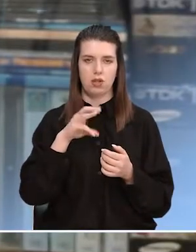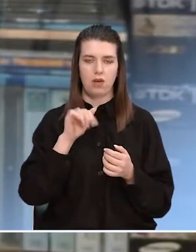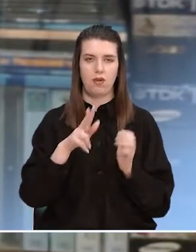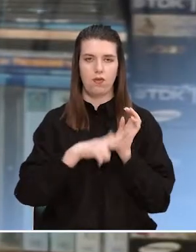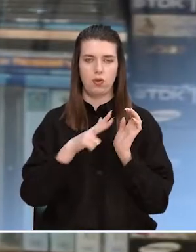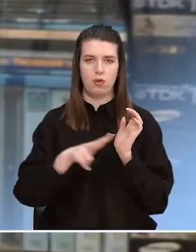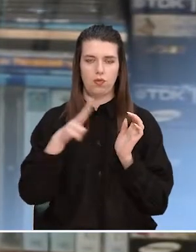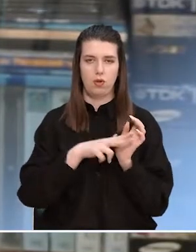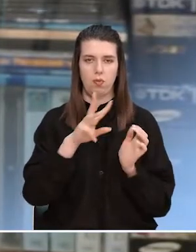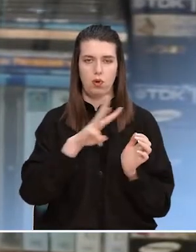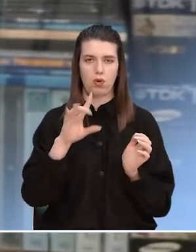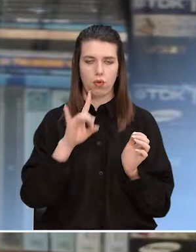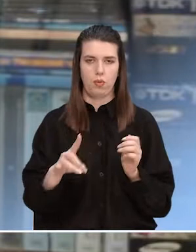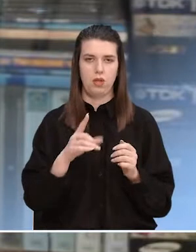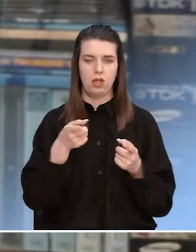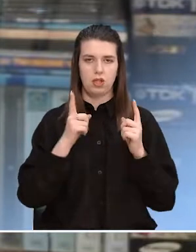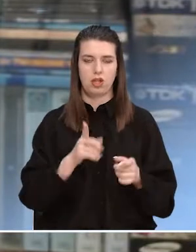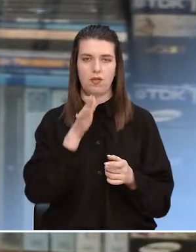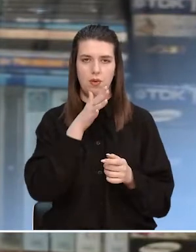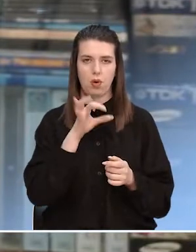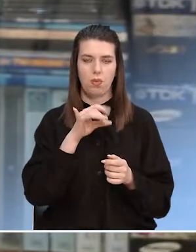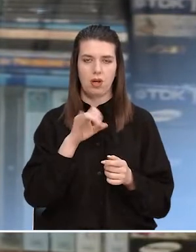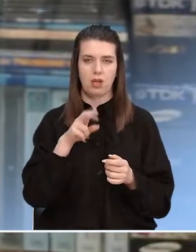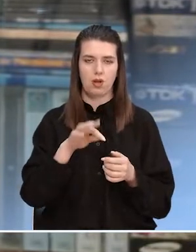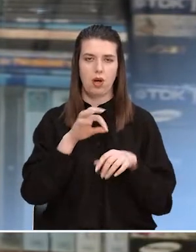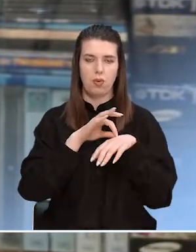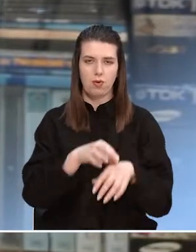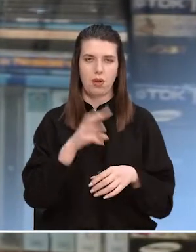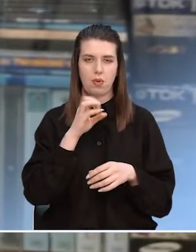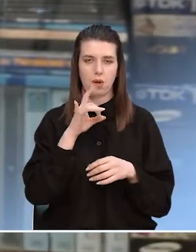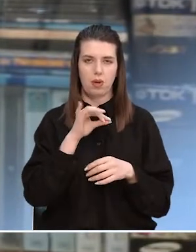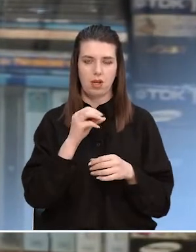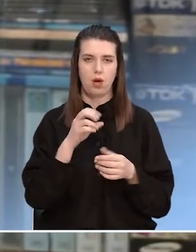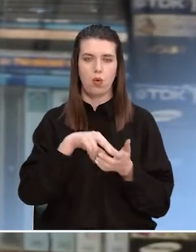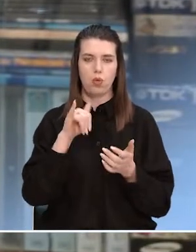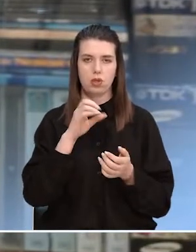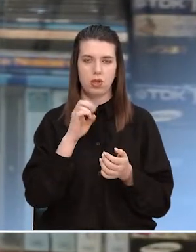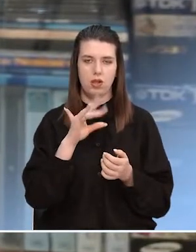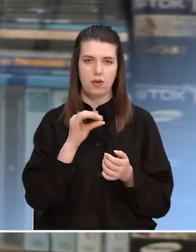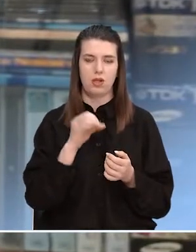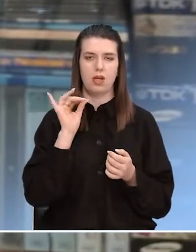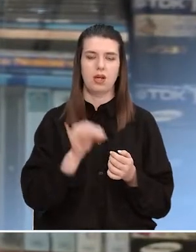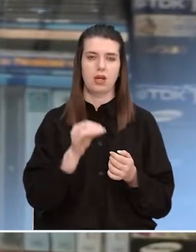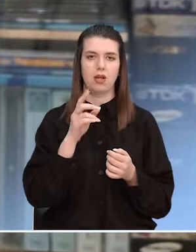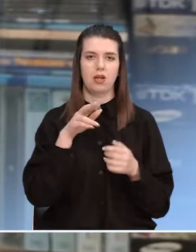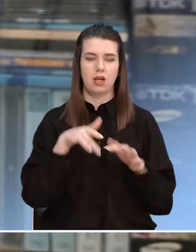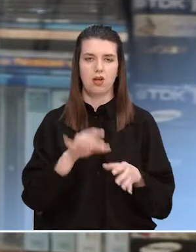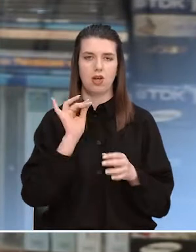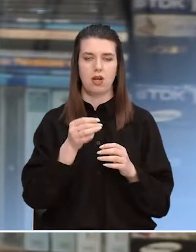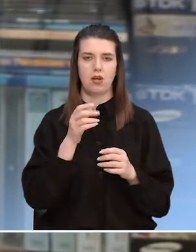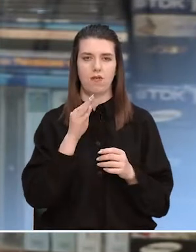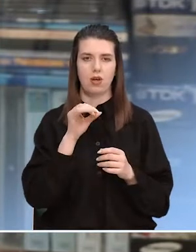контрафактной продукции составила около 80 миллионов рублей настоящие время оперативники проводят мероприятия по установлению всех обстоятельств